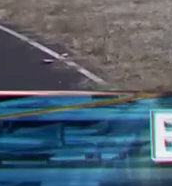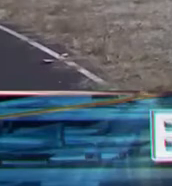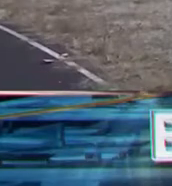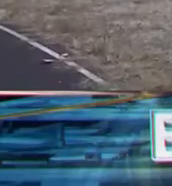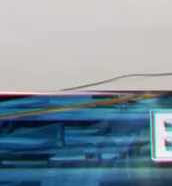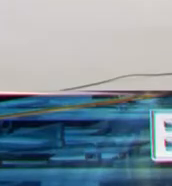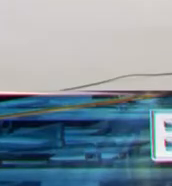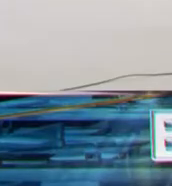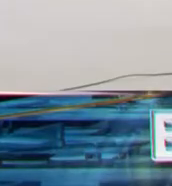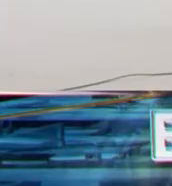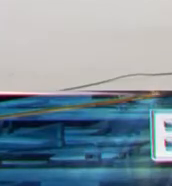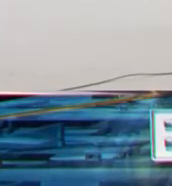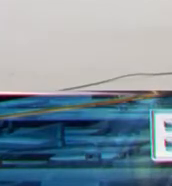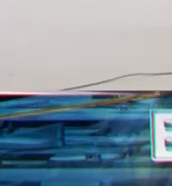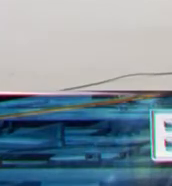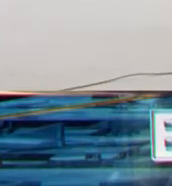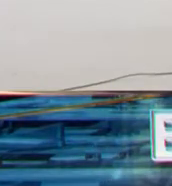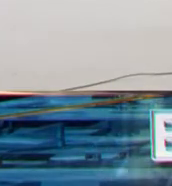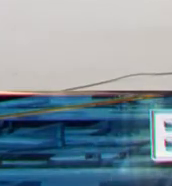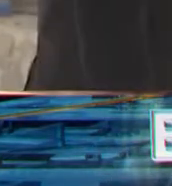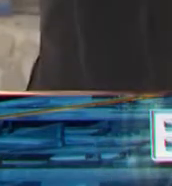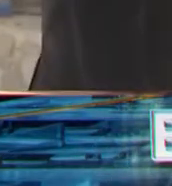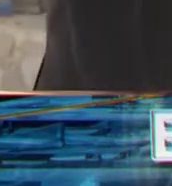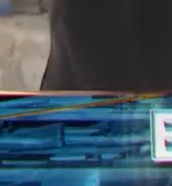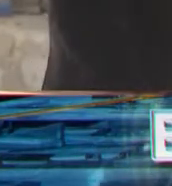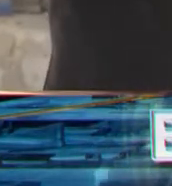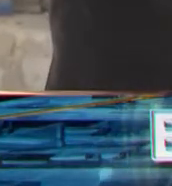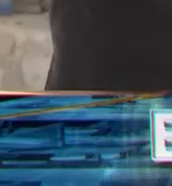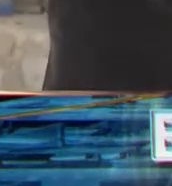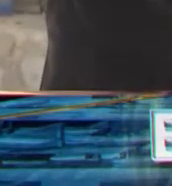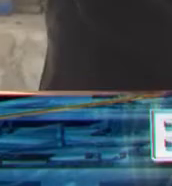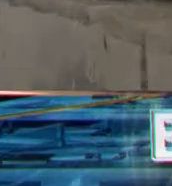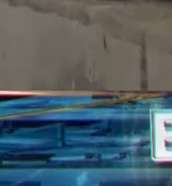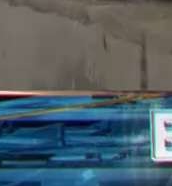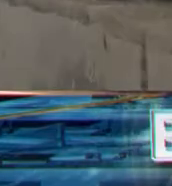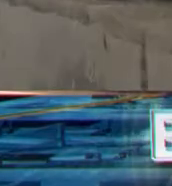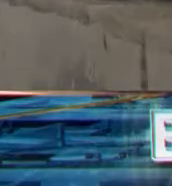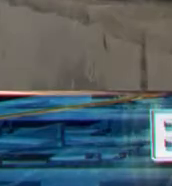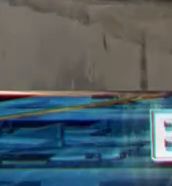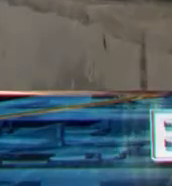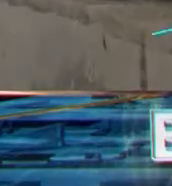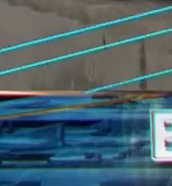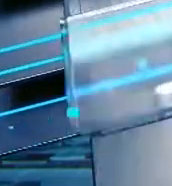Ауыл ел бесігі жобасы жұмыс үстінде. Көксу ауданында дене шынықтыру сауықтыру орталығы салынып жатыр.